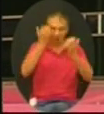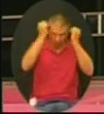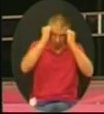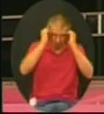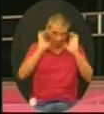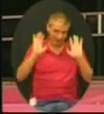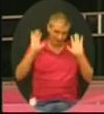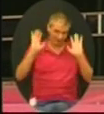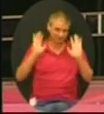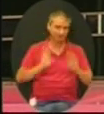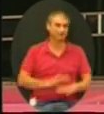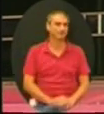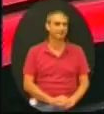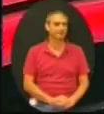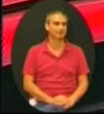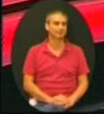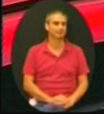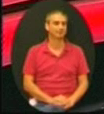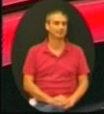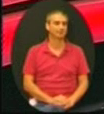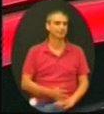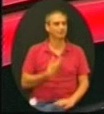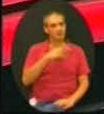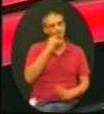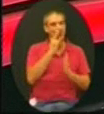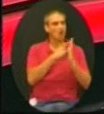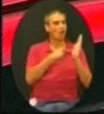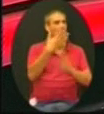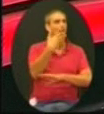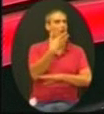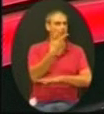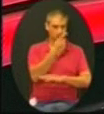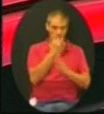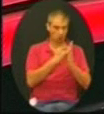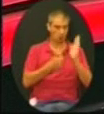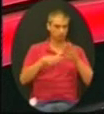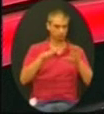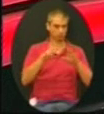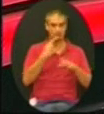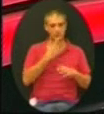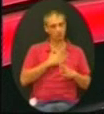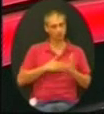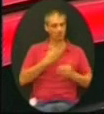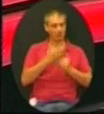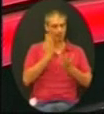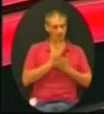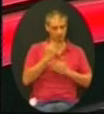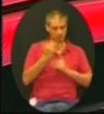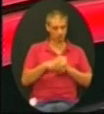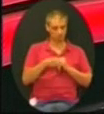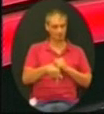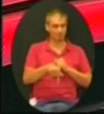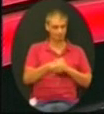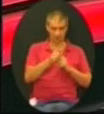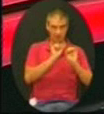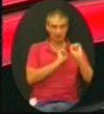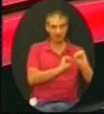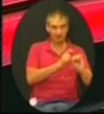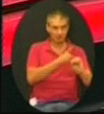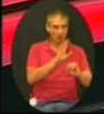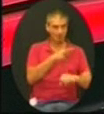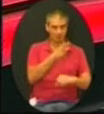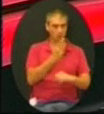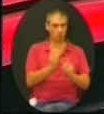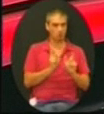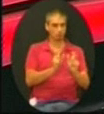באמת. אז בואי נדבר על חוק הלאום. זה החוק שראש הממשלה אמר שהוא רוצה לקדם אותו עד סוף, אתם תתמכו למרות